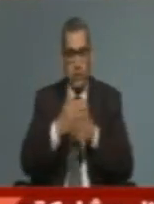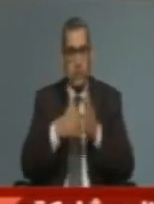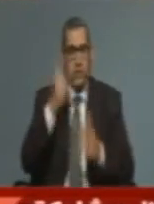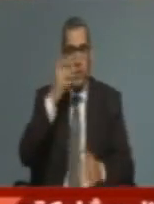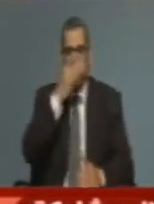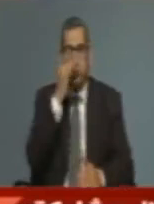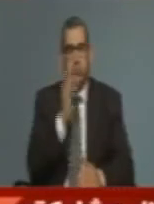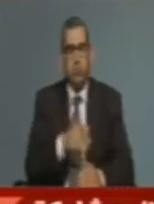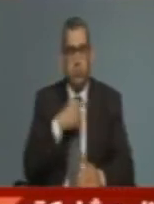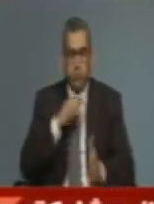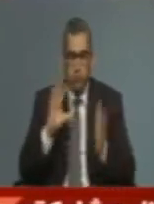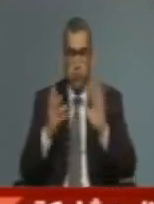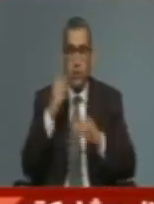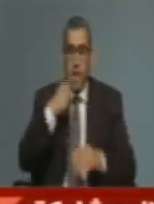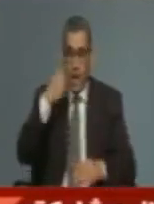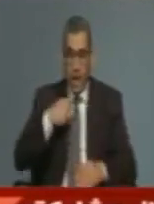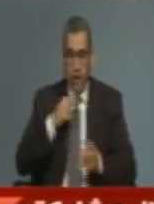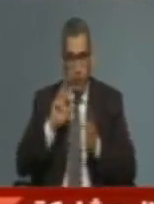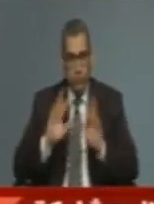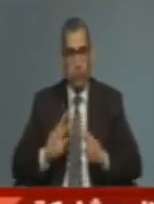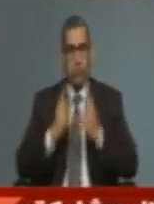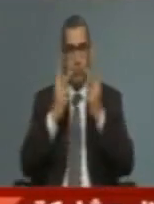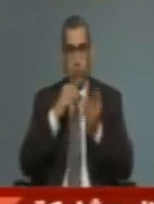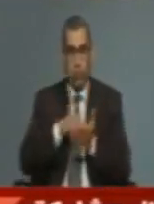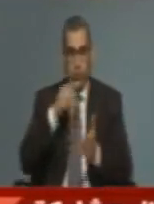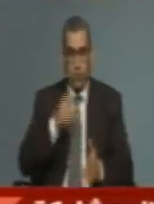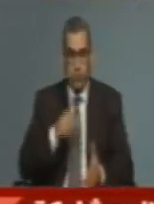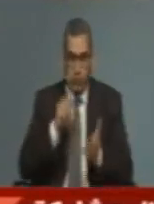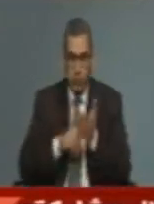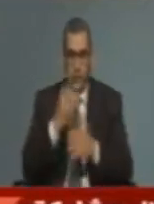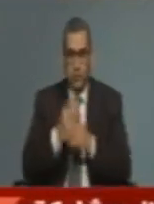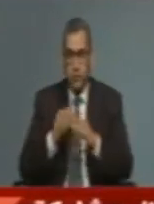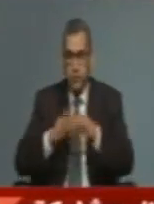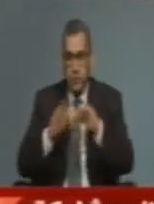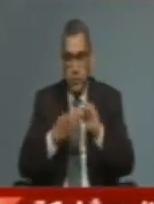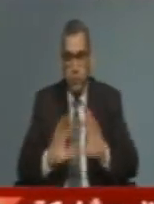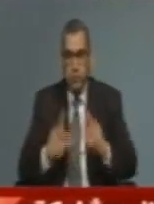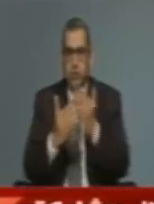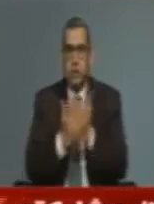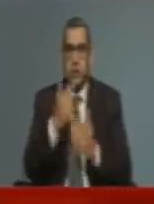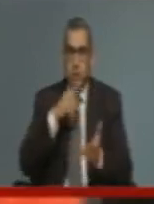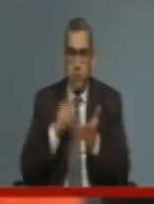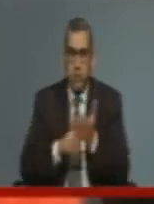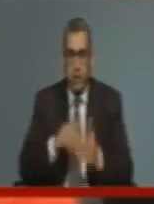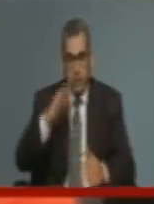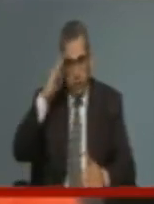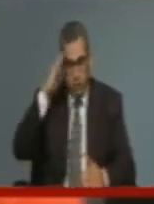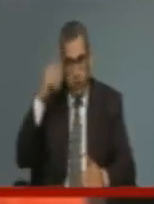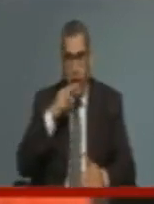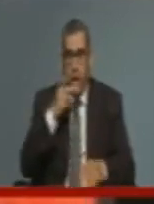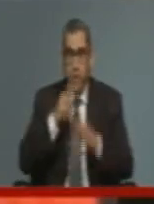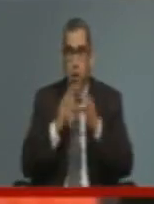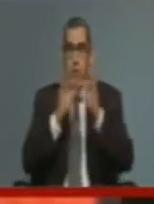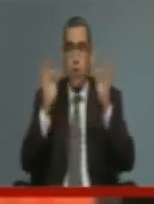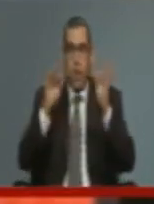كمان اتغيرنا، وكمان المبادرة بتعيد تربية أولادنا. بجد يا ريس مفيش كلام يوفي